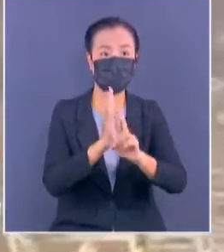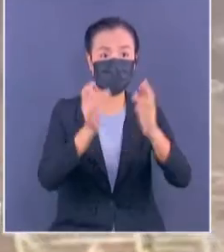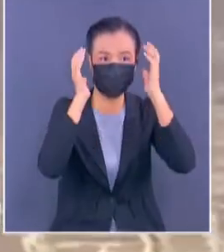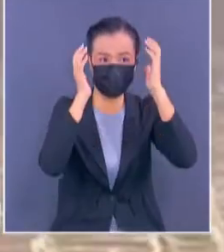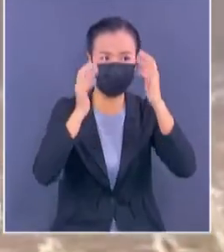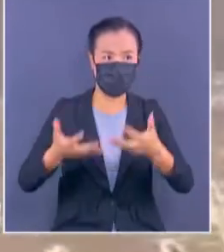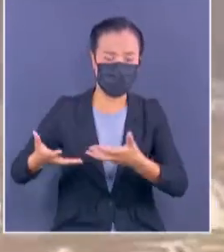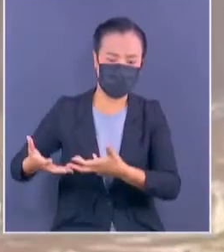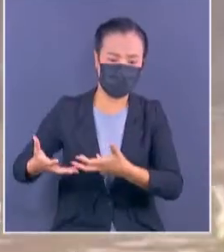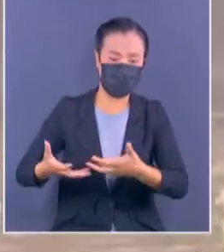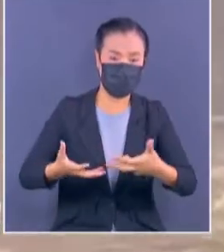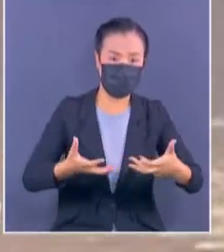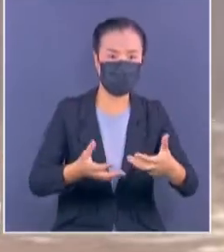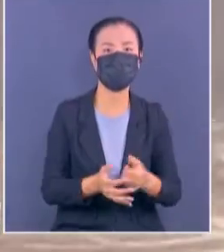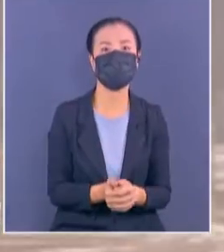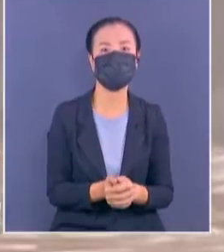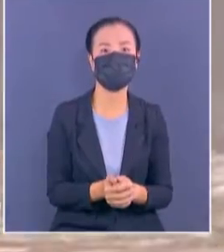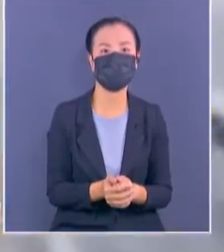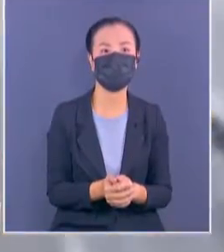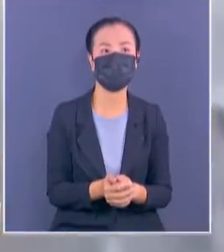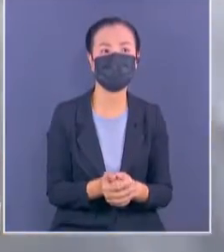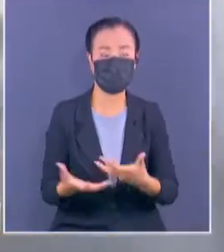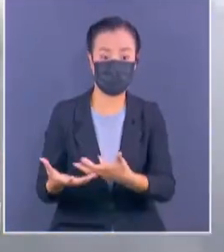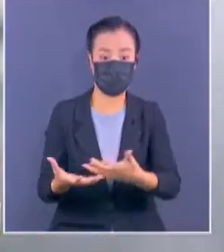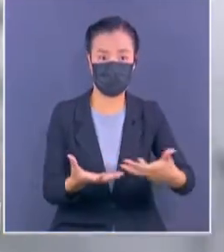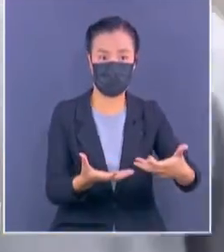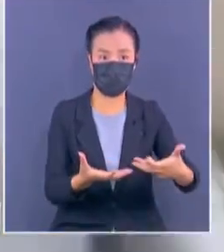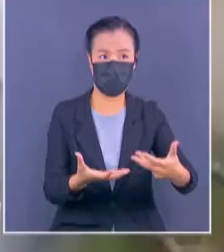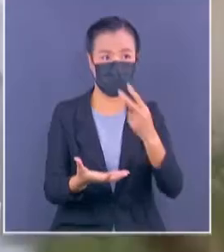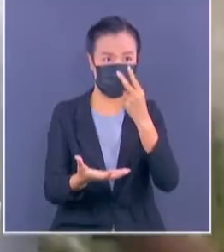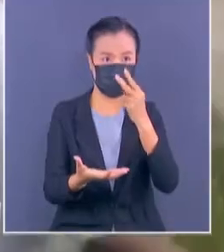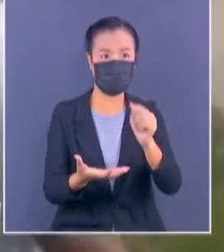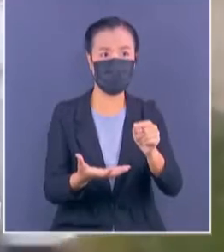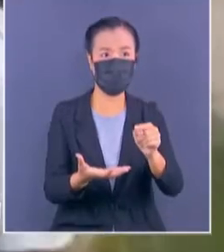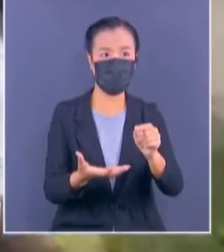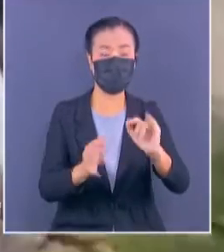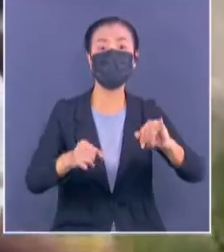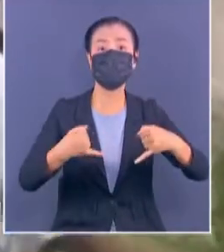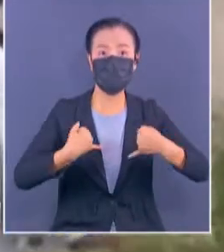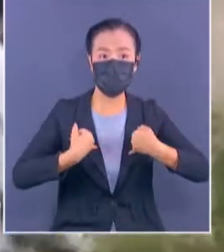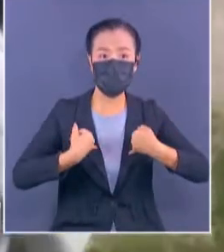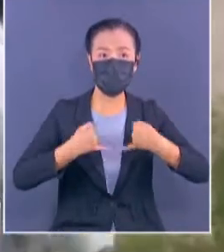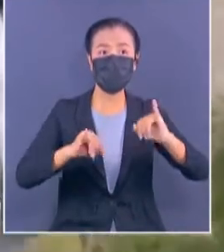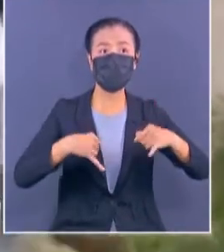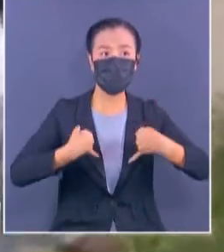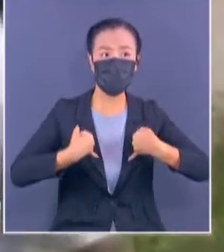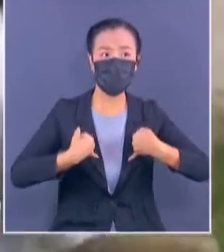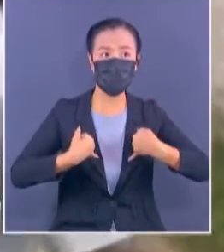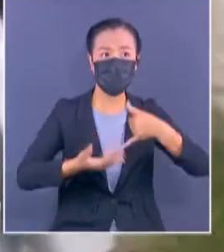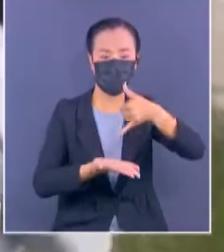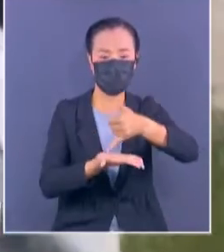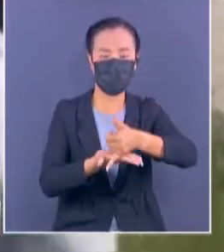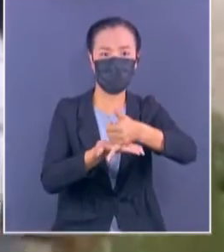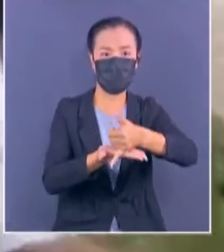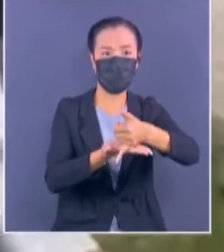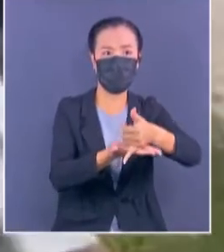เร็วขึ้นที่สำคัญไม่ใช่แค่แพอย่างเดียวคุณผู้ชมจะเห็นภาพค่ะมีเจ้าของกระชังแพปลาติดอยู่บนแพด้ว